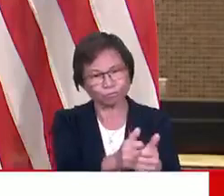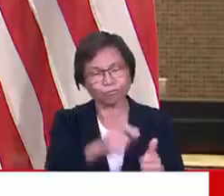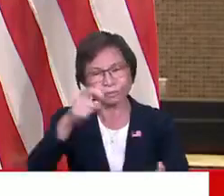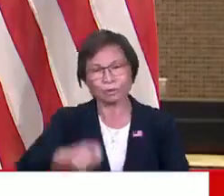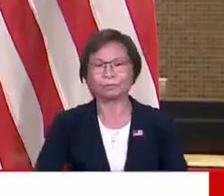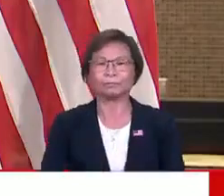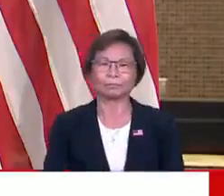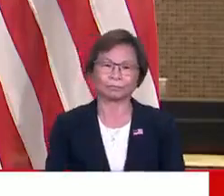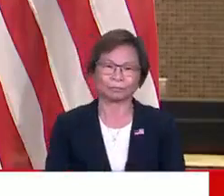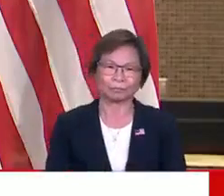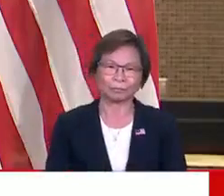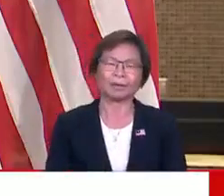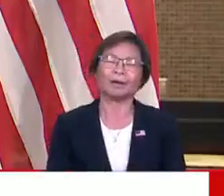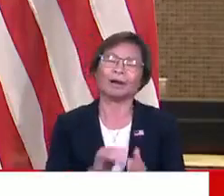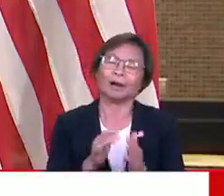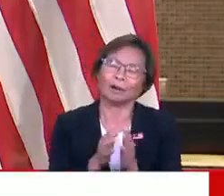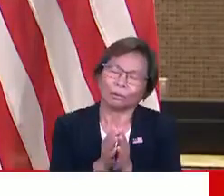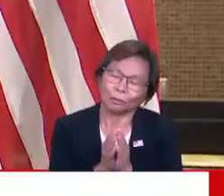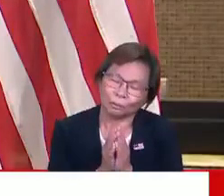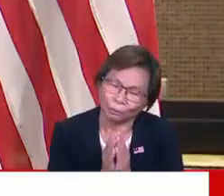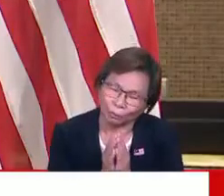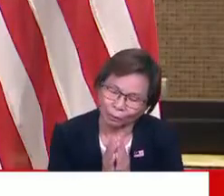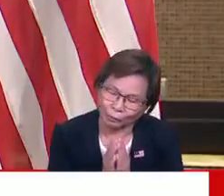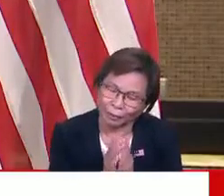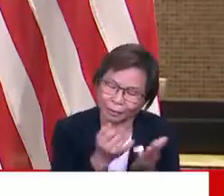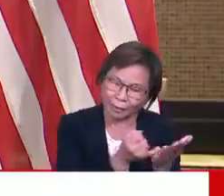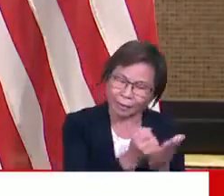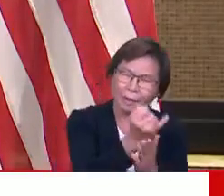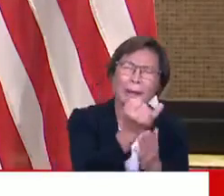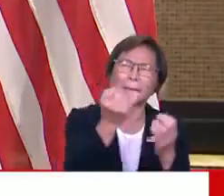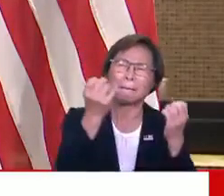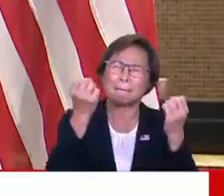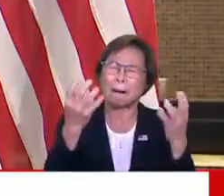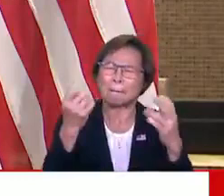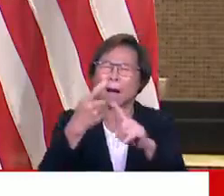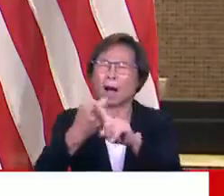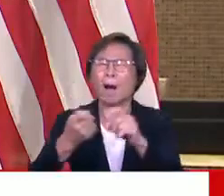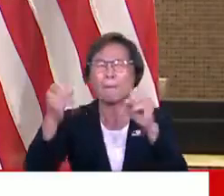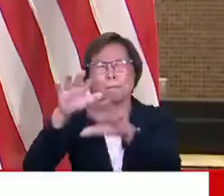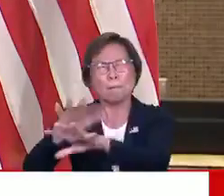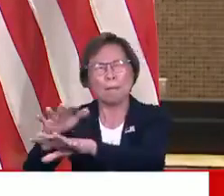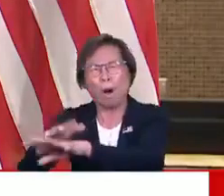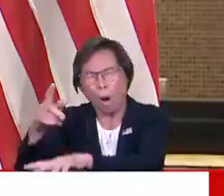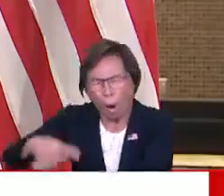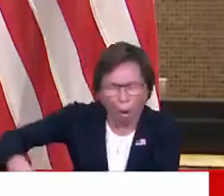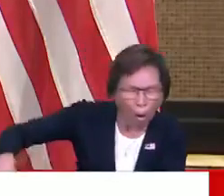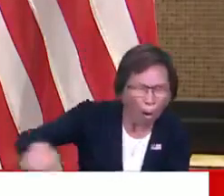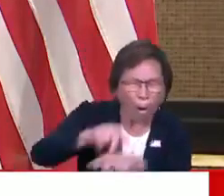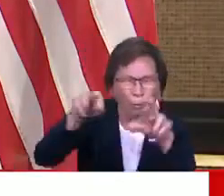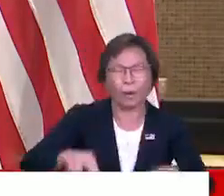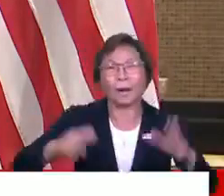Hai rayuan ikhlas Jaka jutaan gaya brush mtbkhv